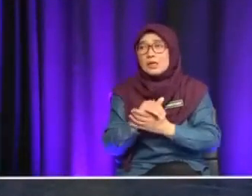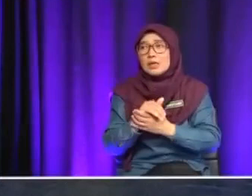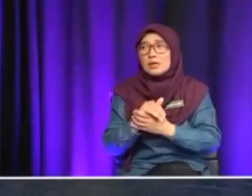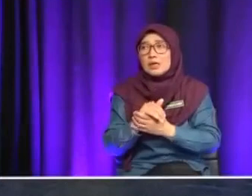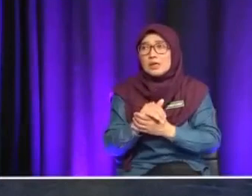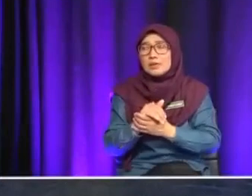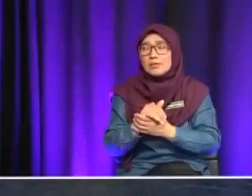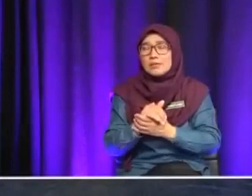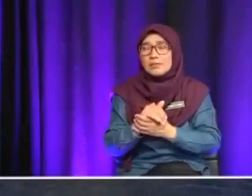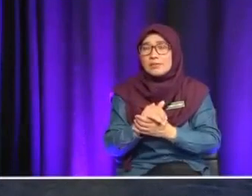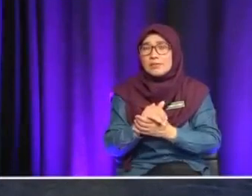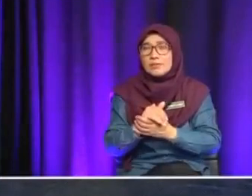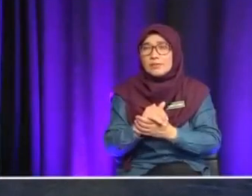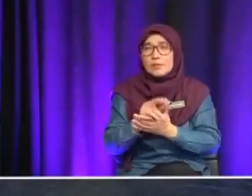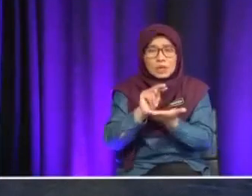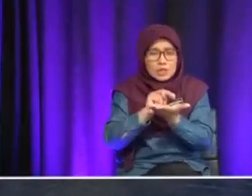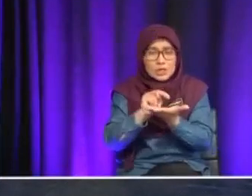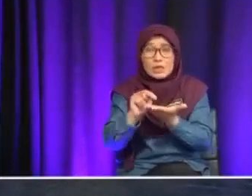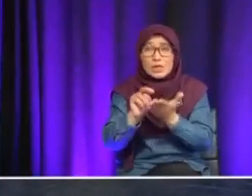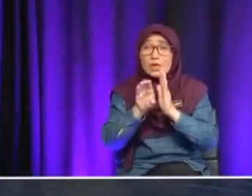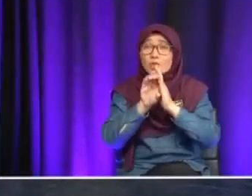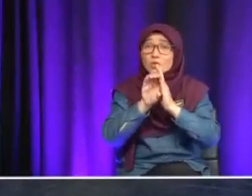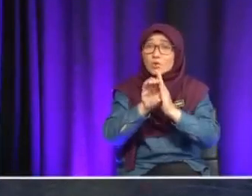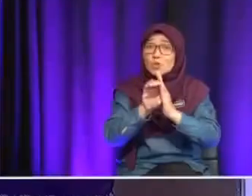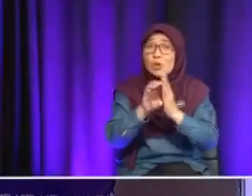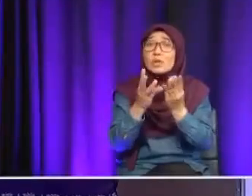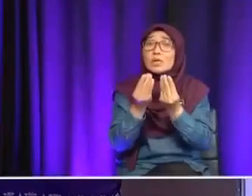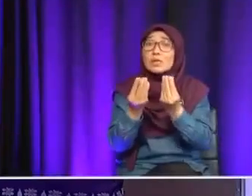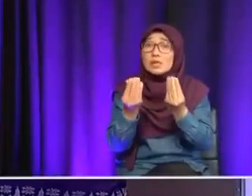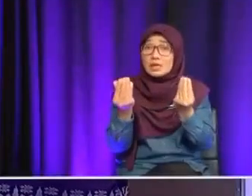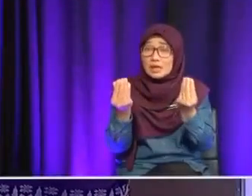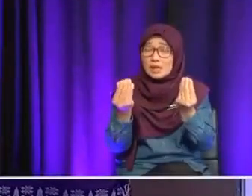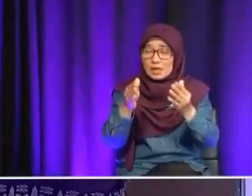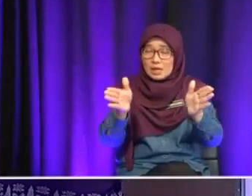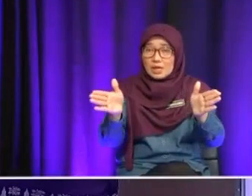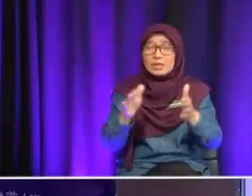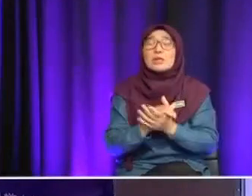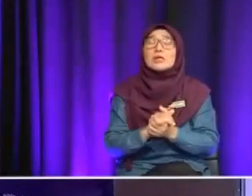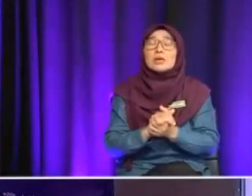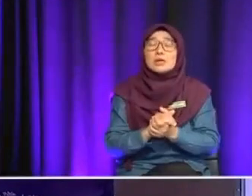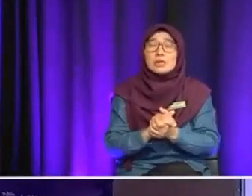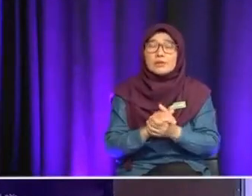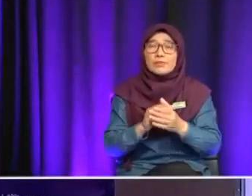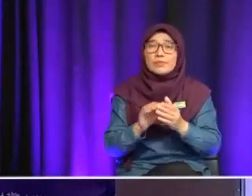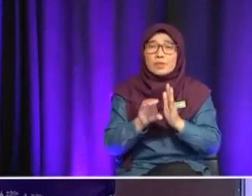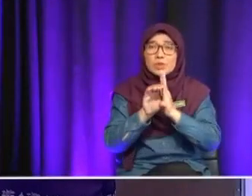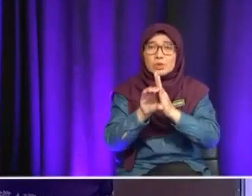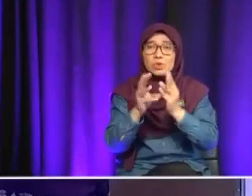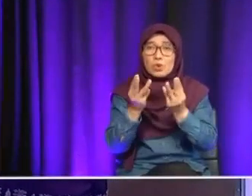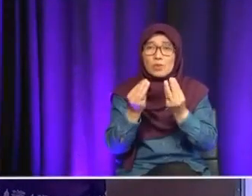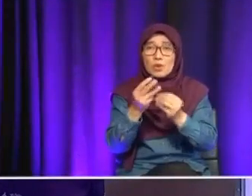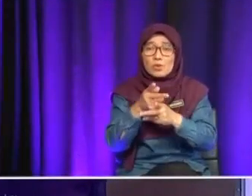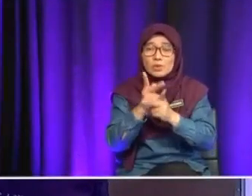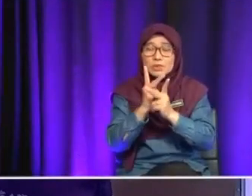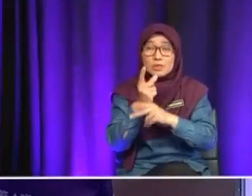nilai. Contohnya tanah. Jadi apabila hendak berhutang, dia telah mencagarkan barang berharga ini tadi. Selain itu,